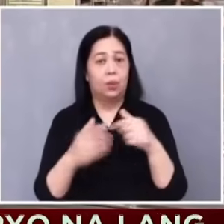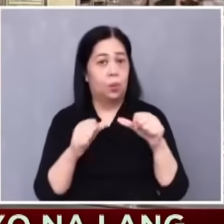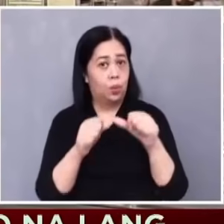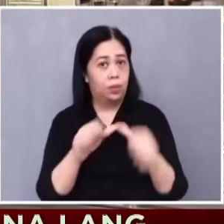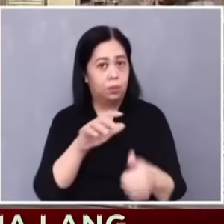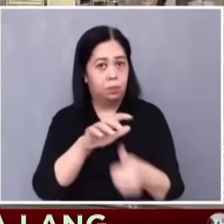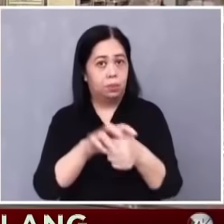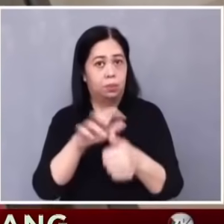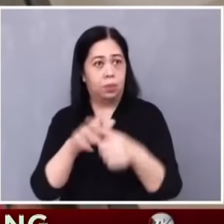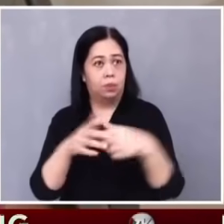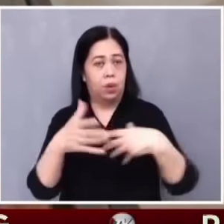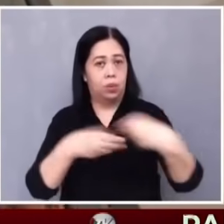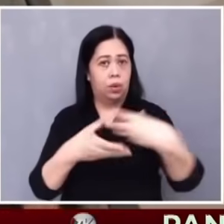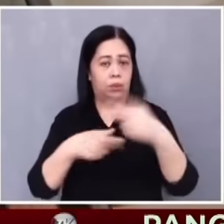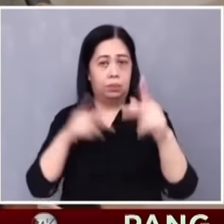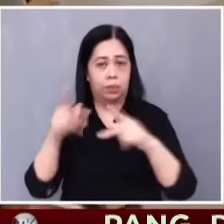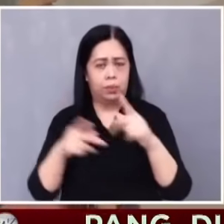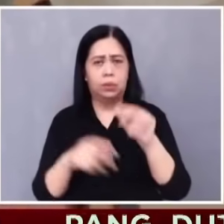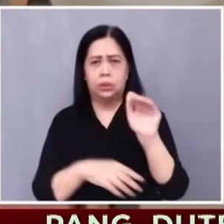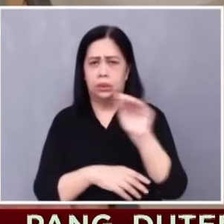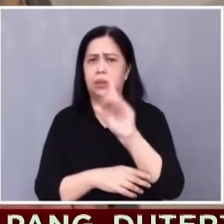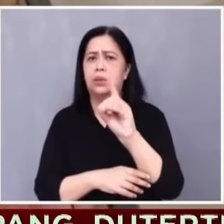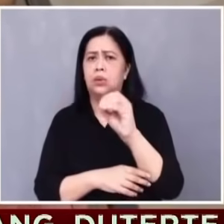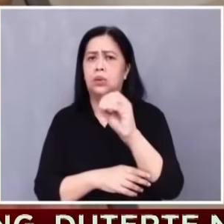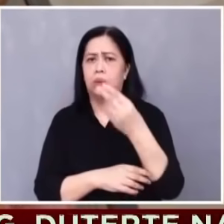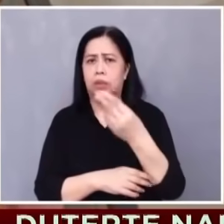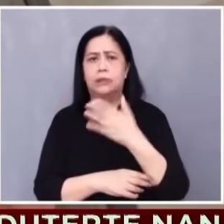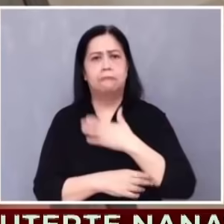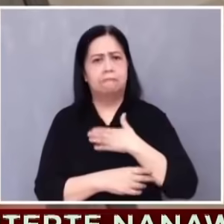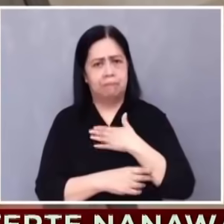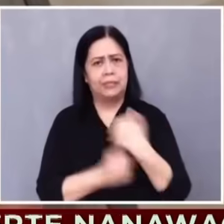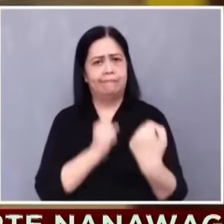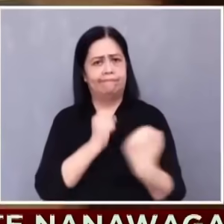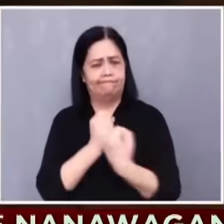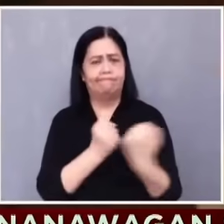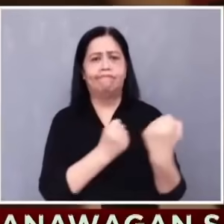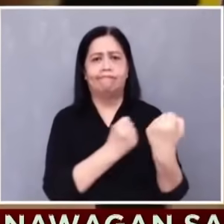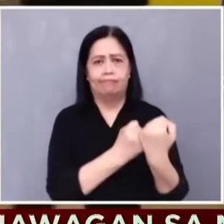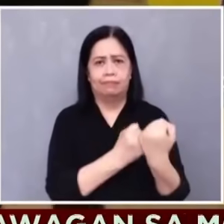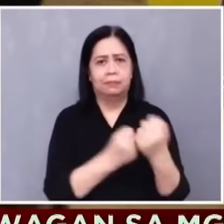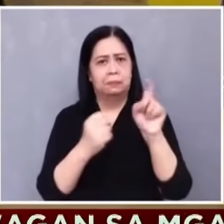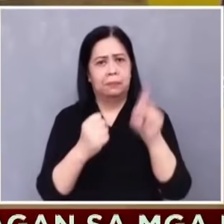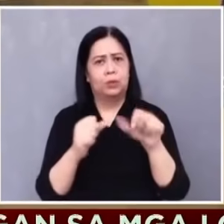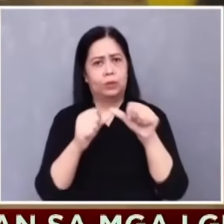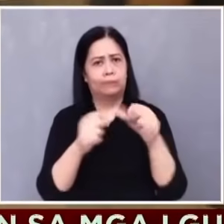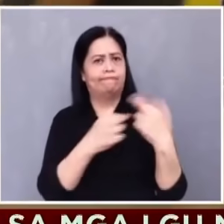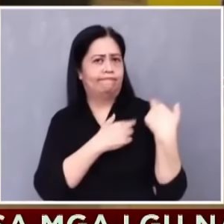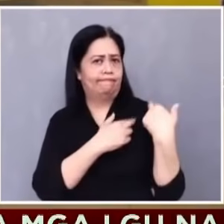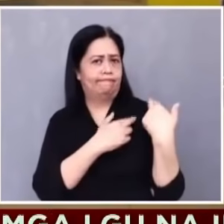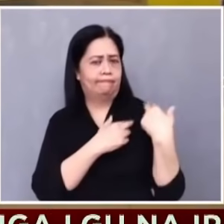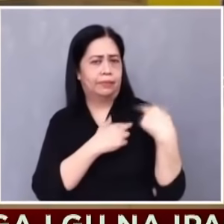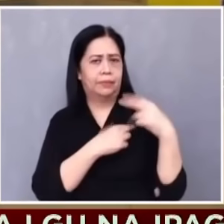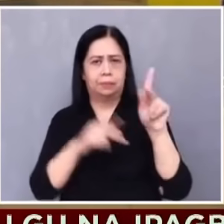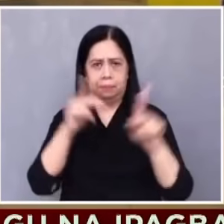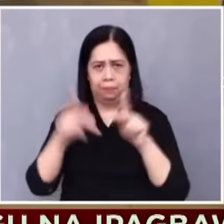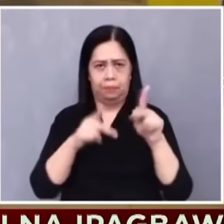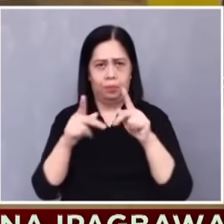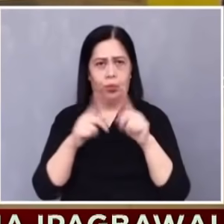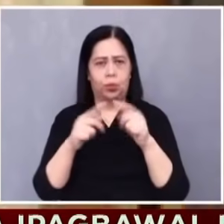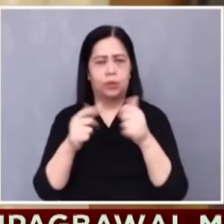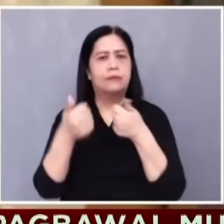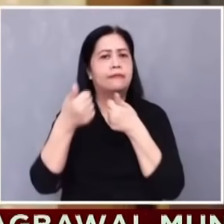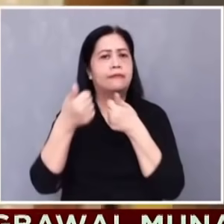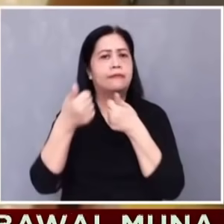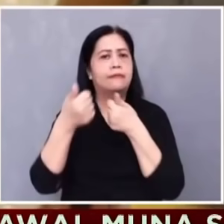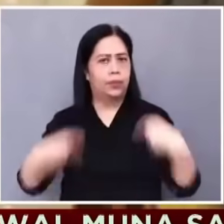tao, nananawagan ng DOH na magtulungan ng lahat at dapat maging responsable ang publiko sa pagsunod sa health